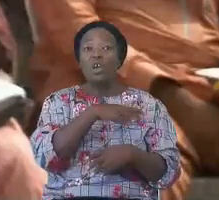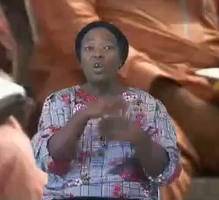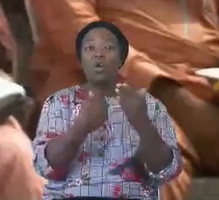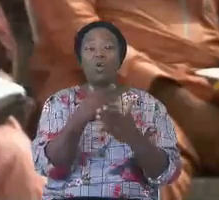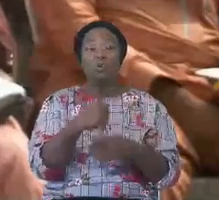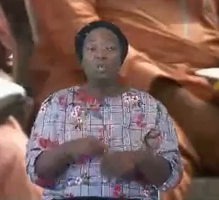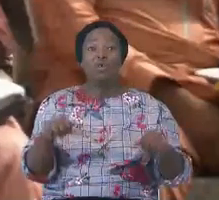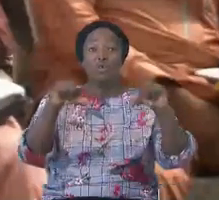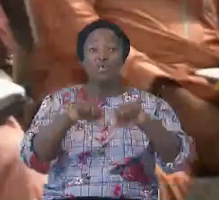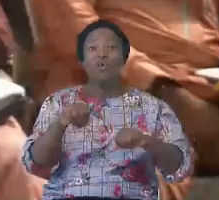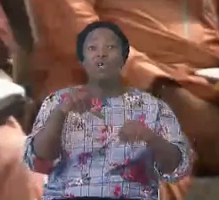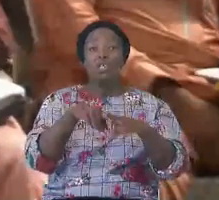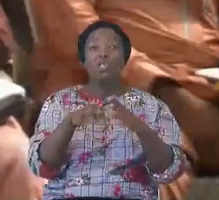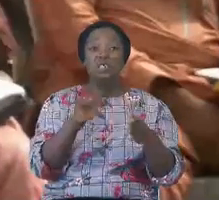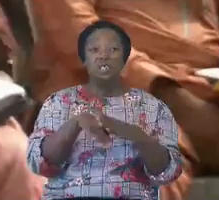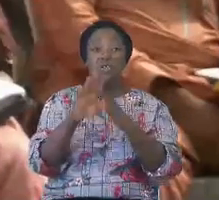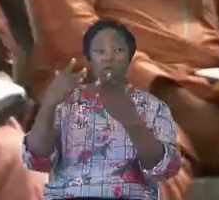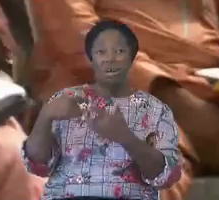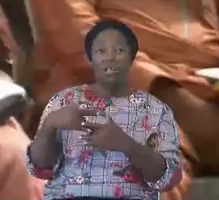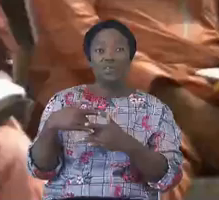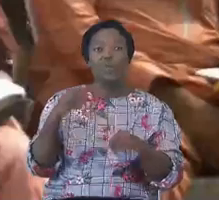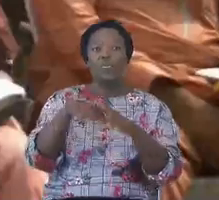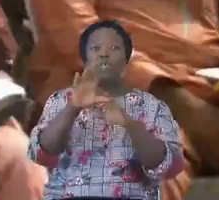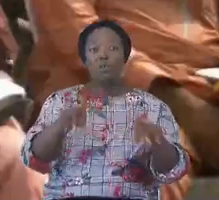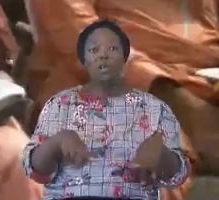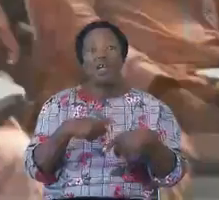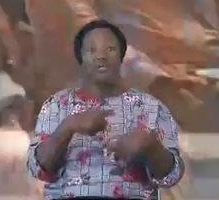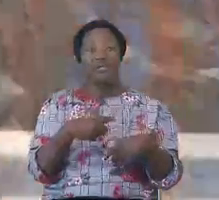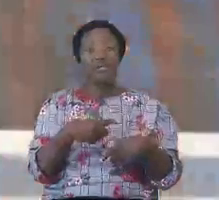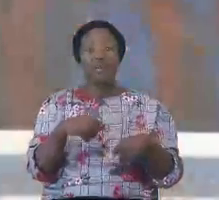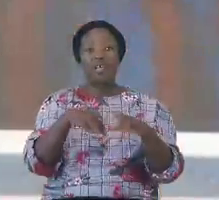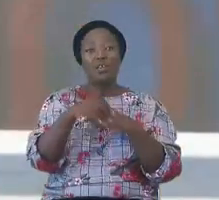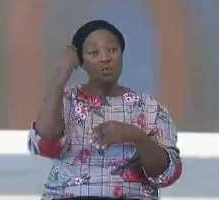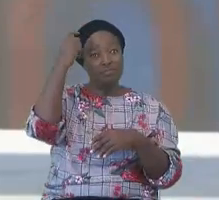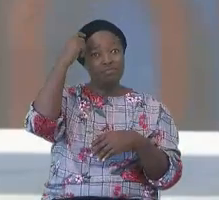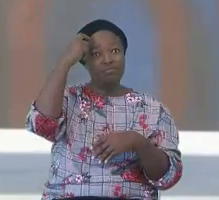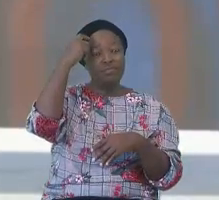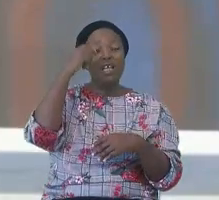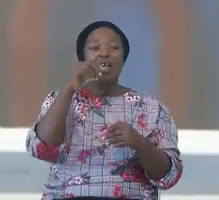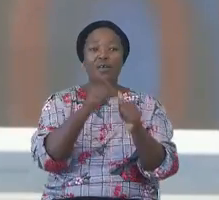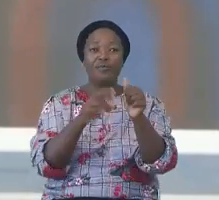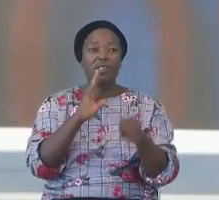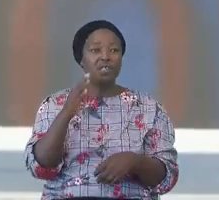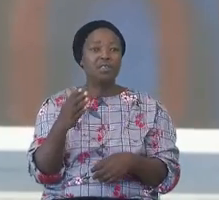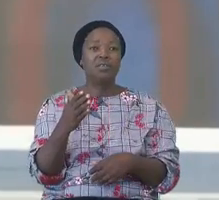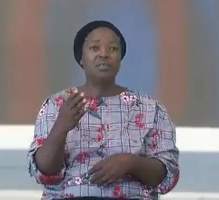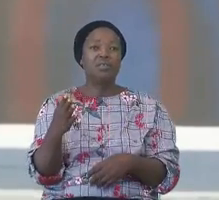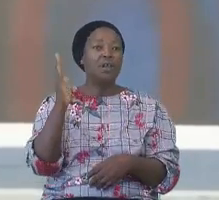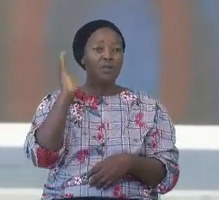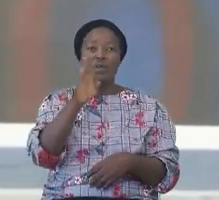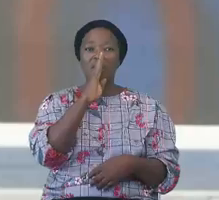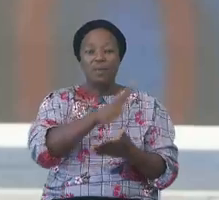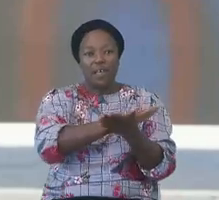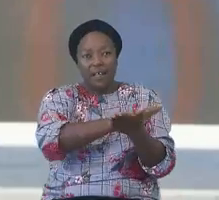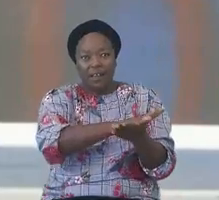la foi en son pardon, et toute la culpabilité et toute la condamnation dans ton cœur, dans ta